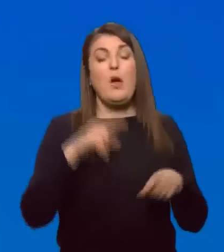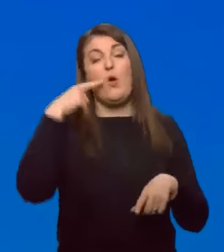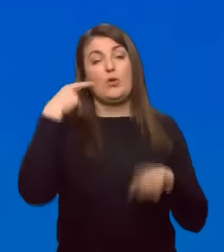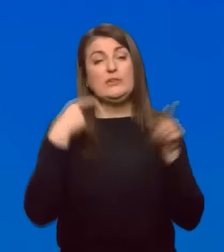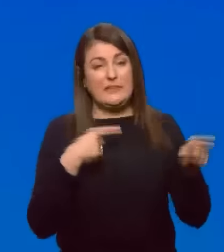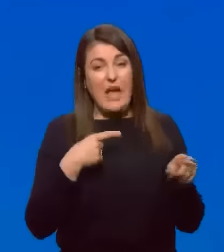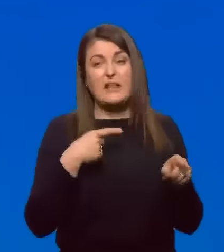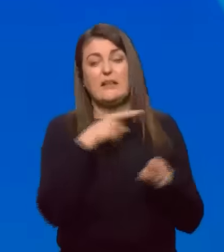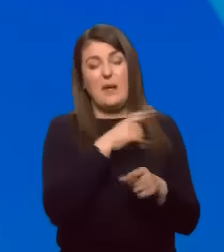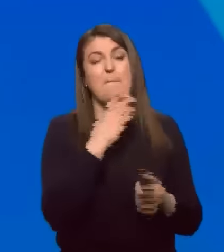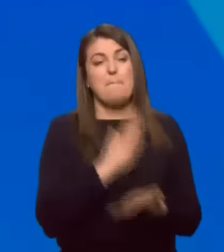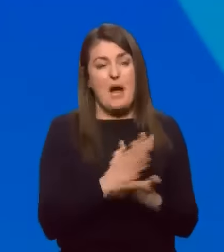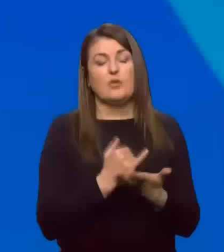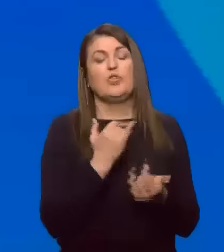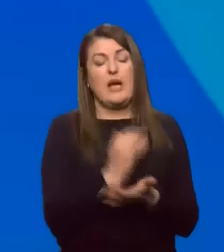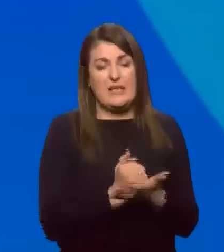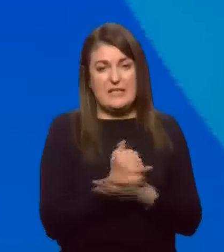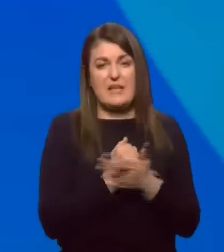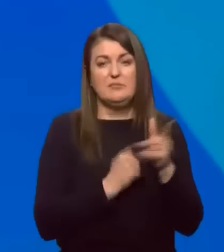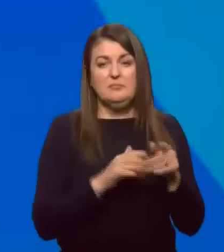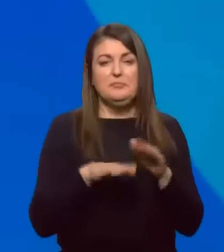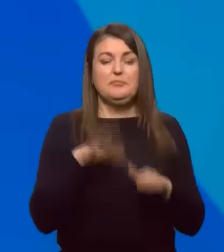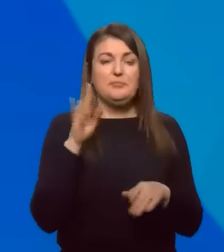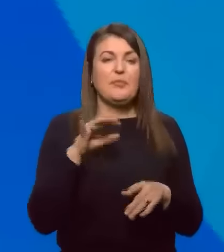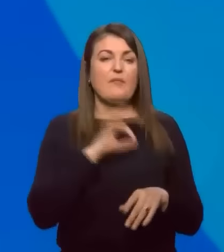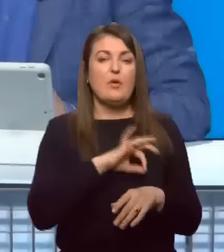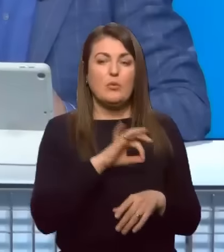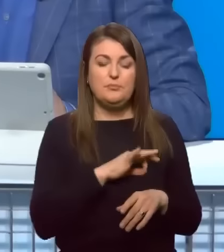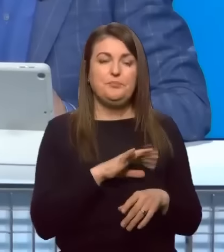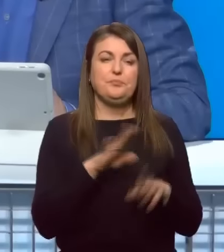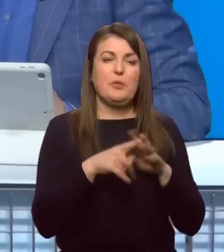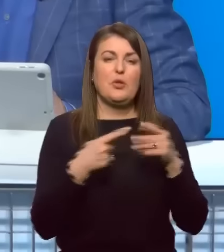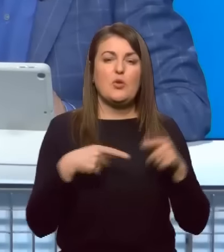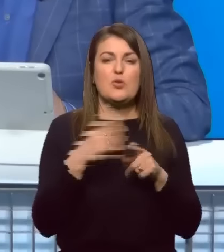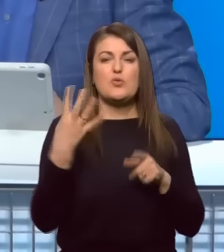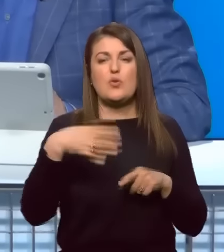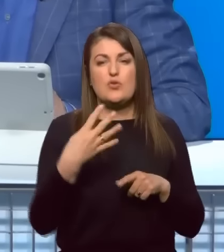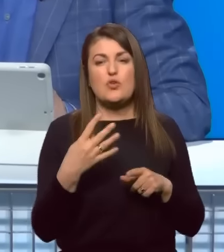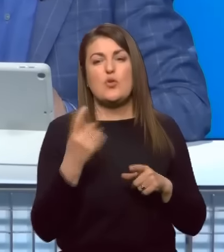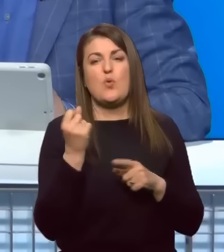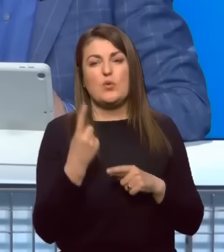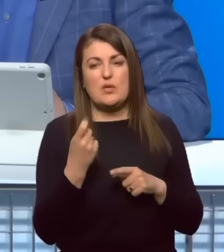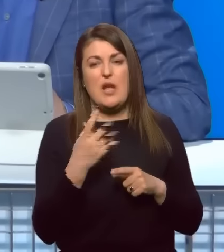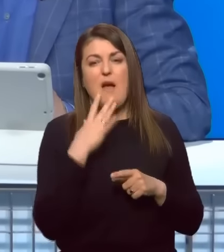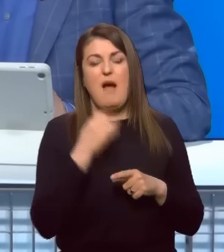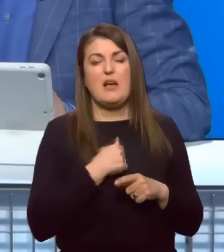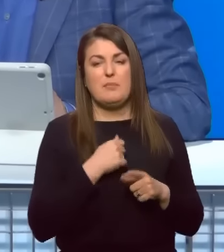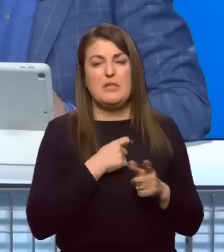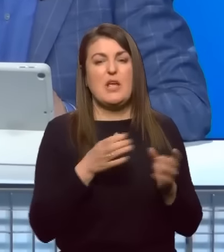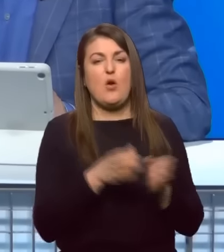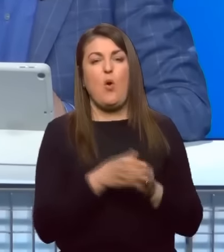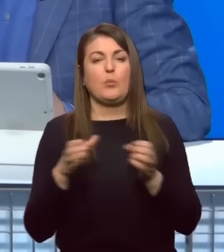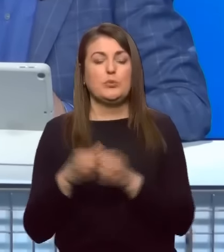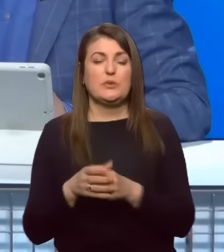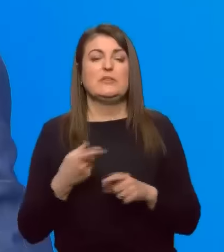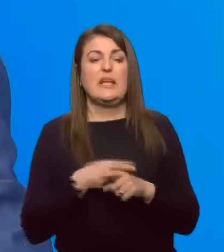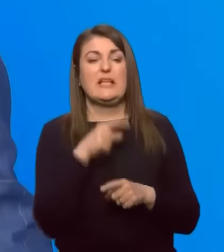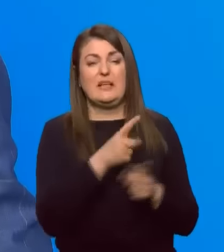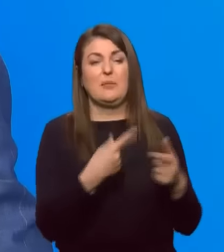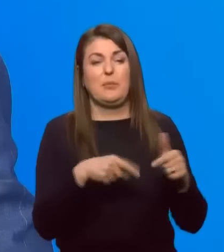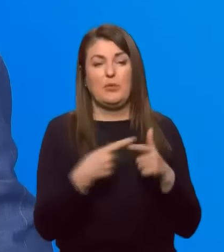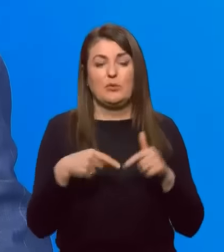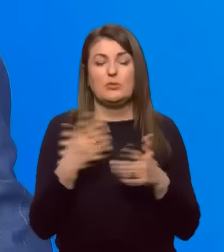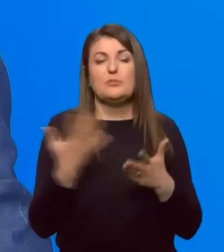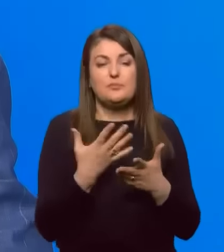росіяни там мають зараз резерви. Переважно використовуються підрозділи 44-го та 11-го армійських корпусів. Це саме ті